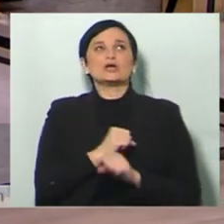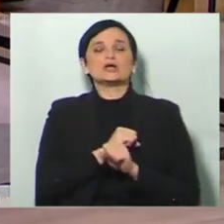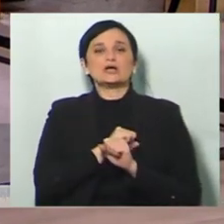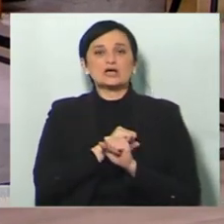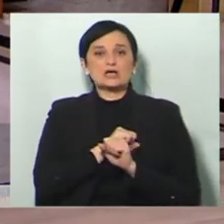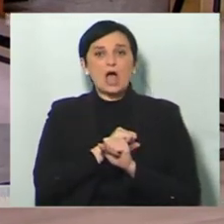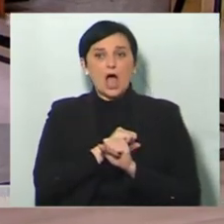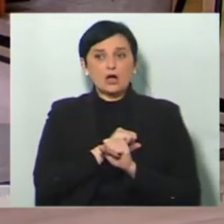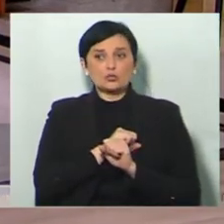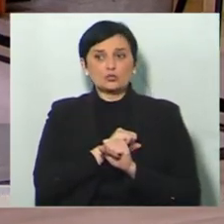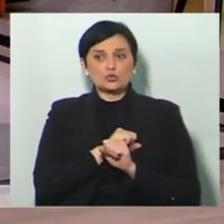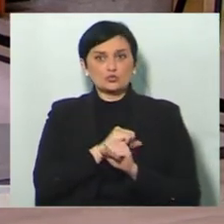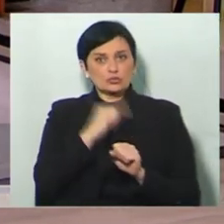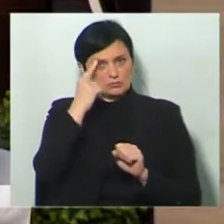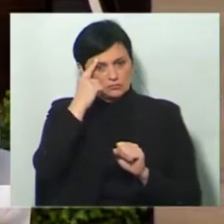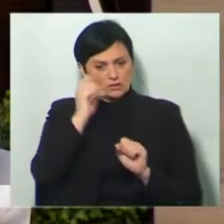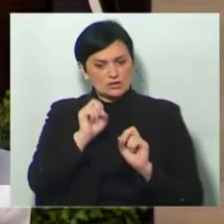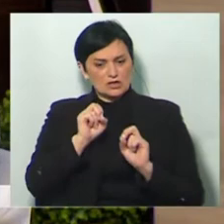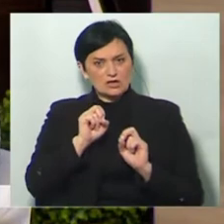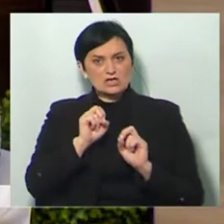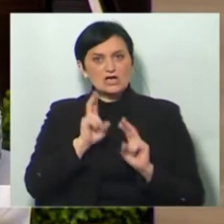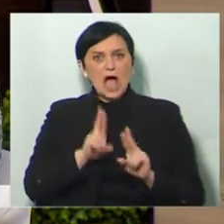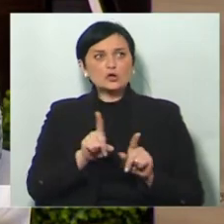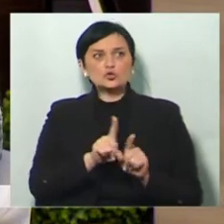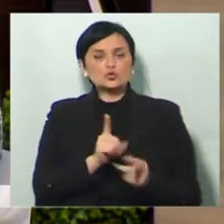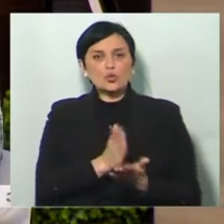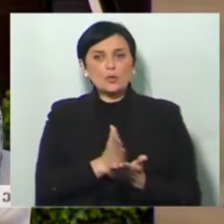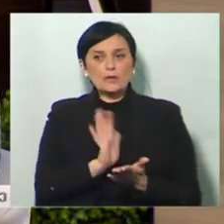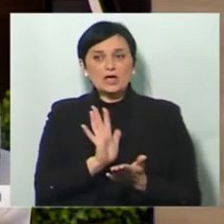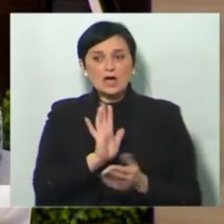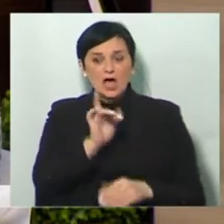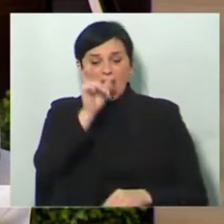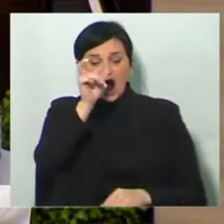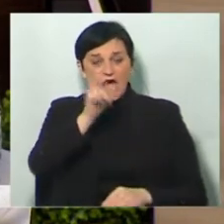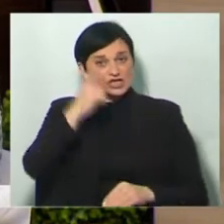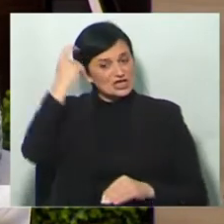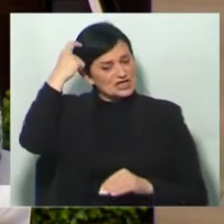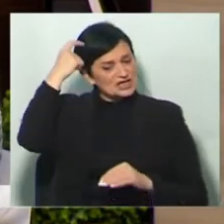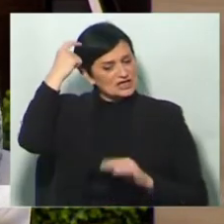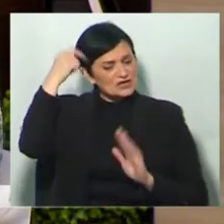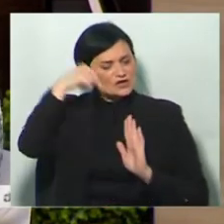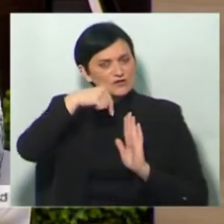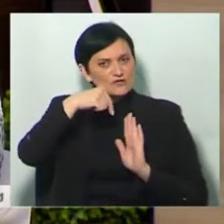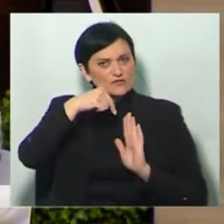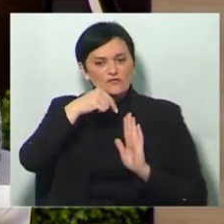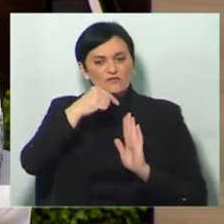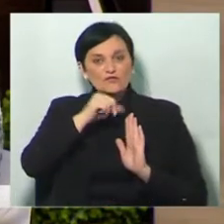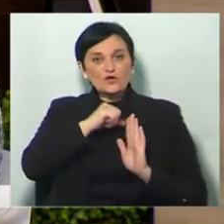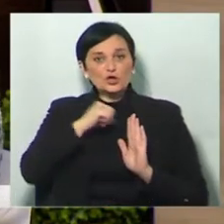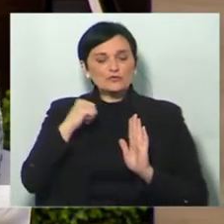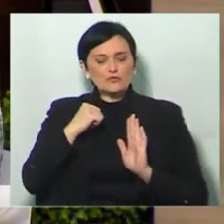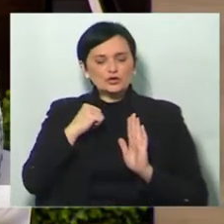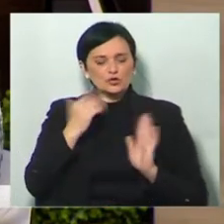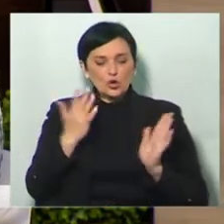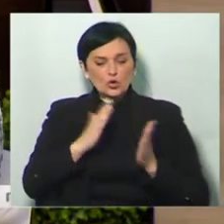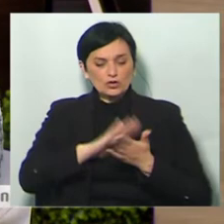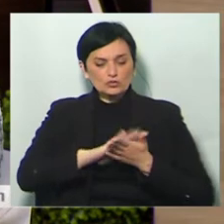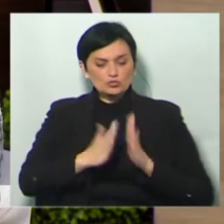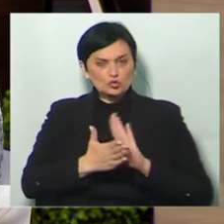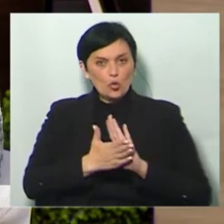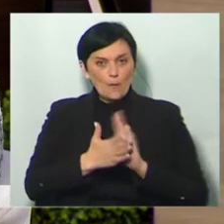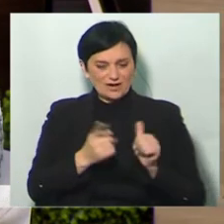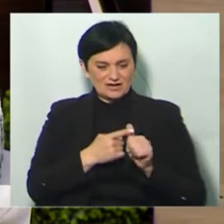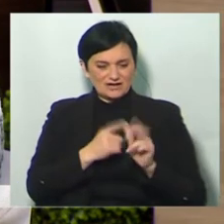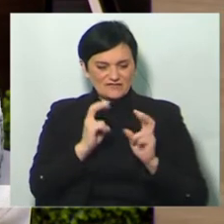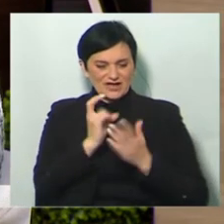ზოგჯერ გააზრებულად, გაცნობიერებულად არ ხდება. ანუ ადამიანი ქვეცნობიერად მიდის ზოგჯერ ამ რესურსულ მდგომარეობას